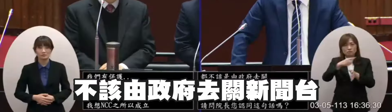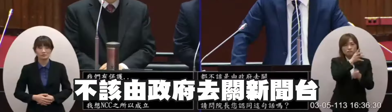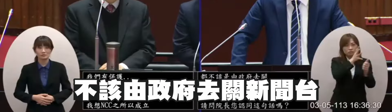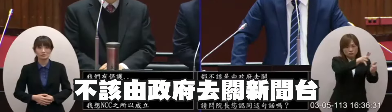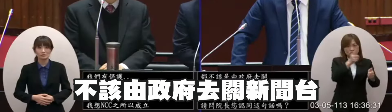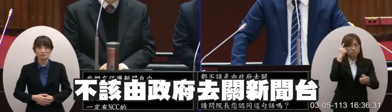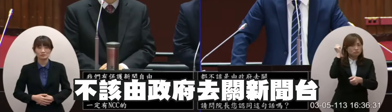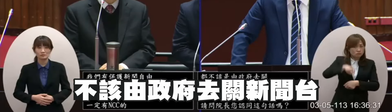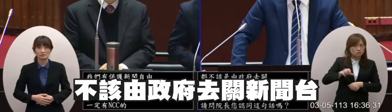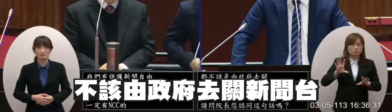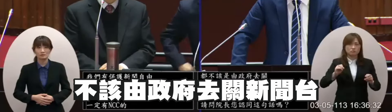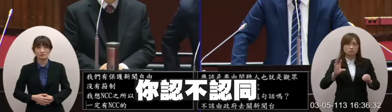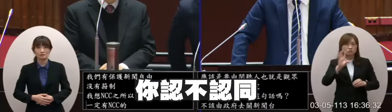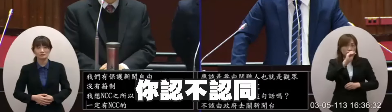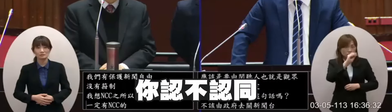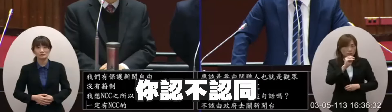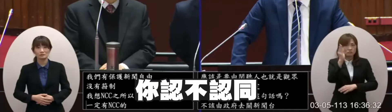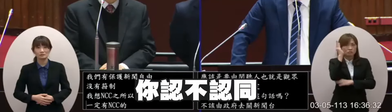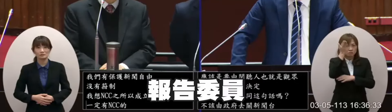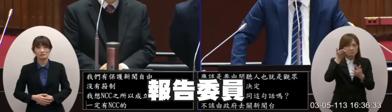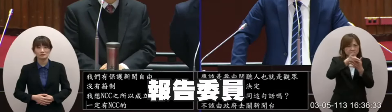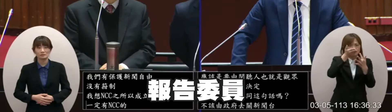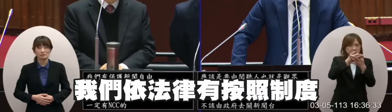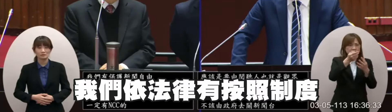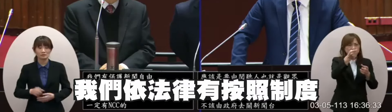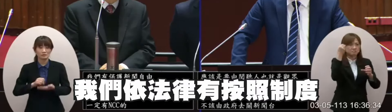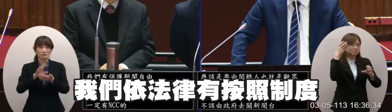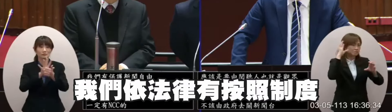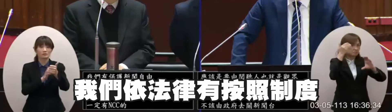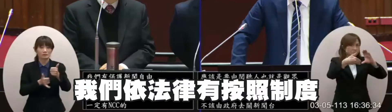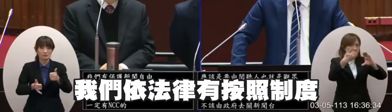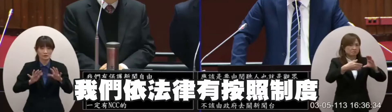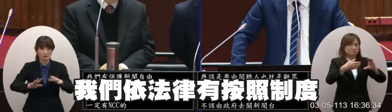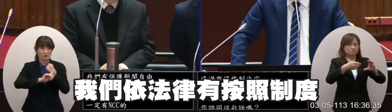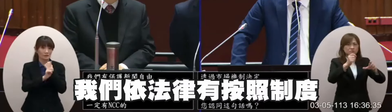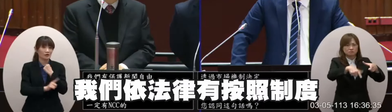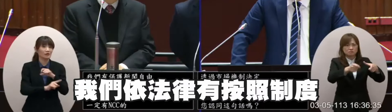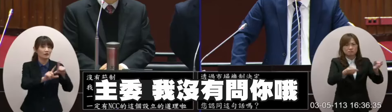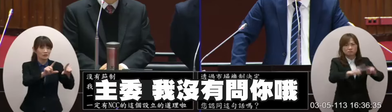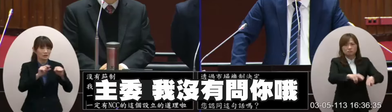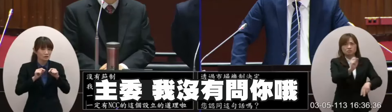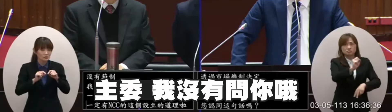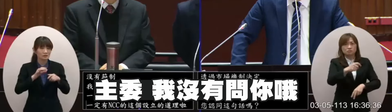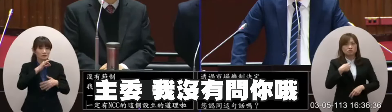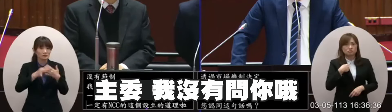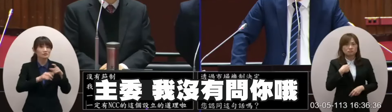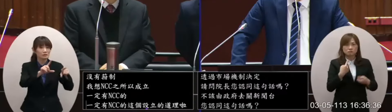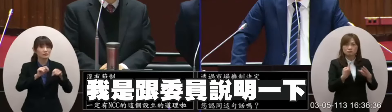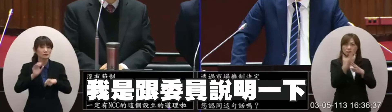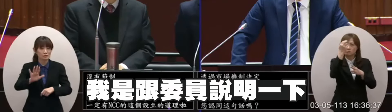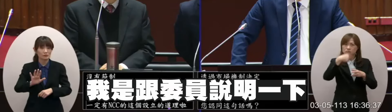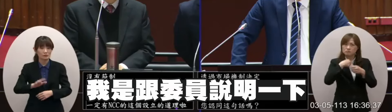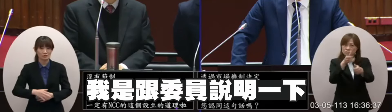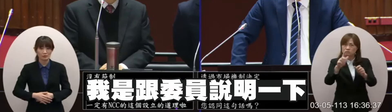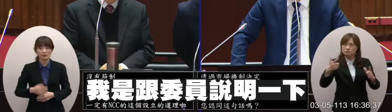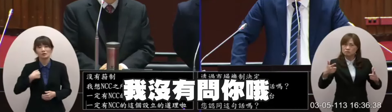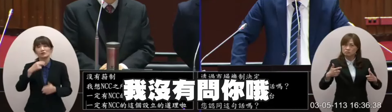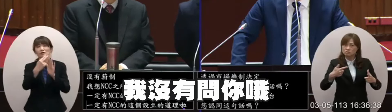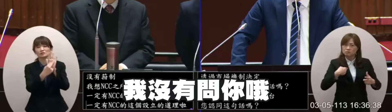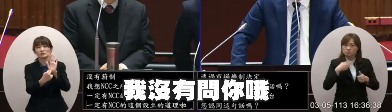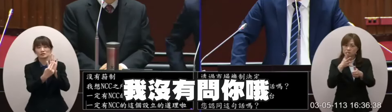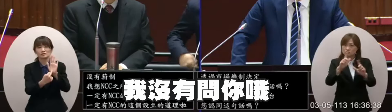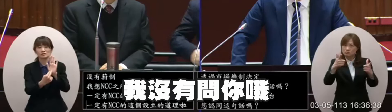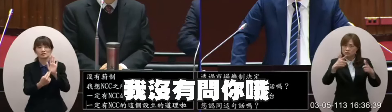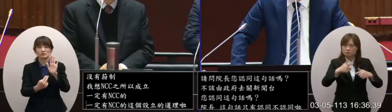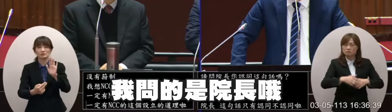这个不该由政府去关新闻台，你认不认同？ 报告委员，我们的依法律有关照制度。 我没有问你哦， 我是跟委员说明一下。 我没